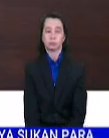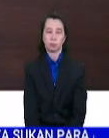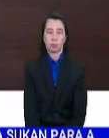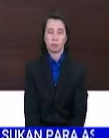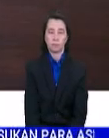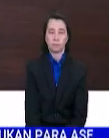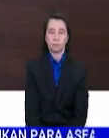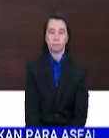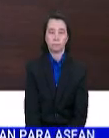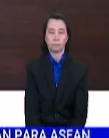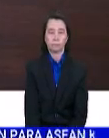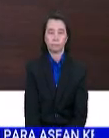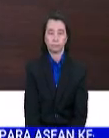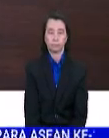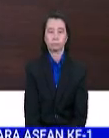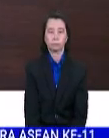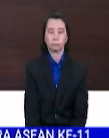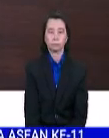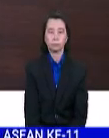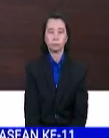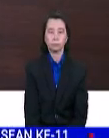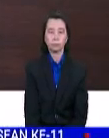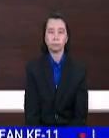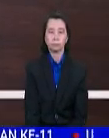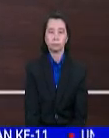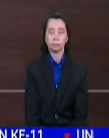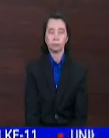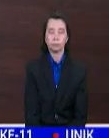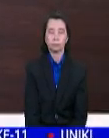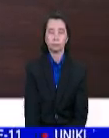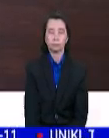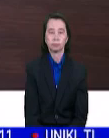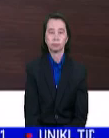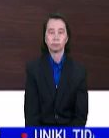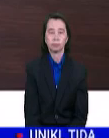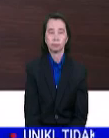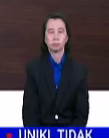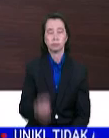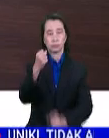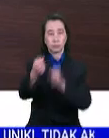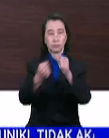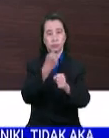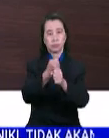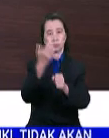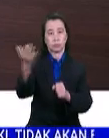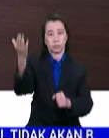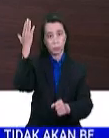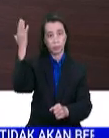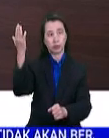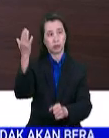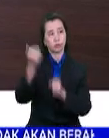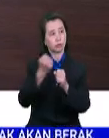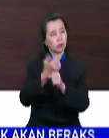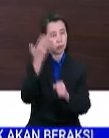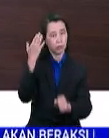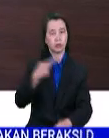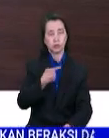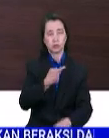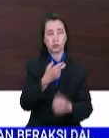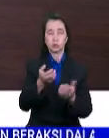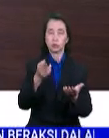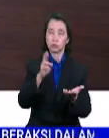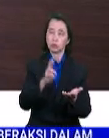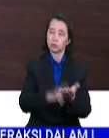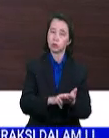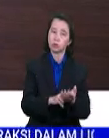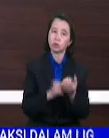Hai pun operasi mencerai dalamnya magnet syaefullah tahun lepas Sagita merecord